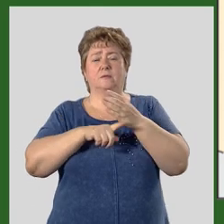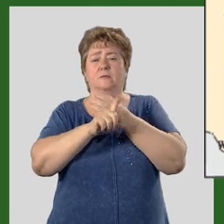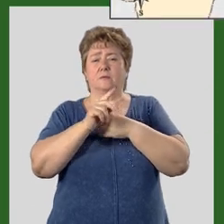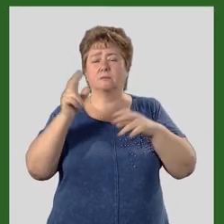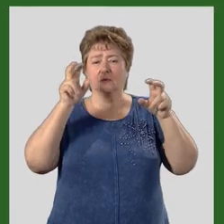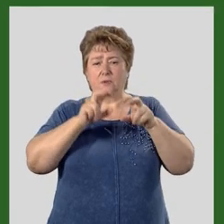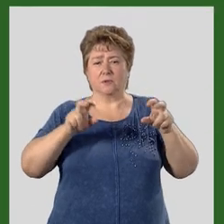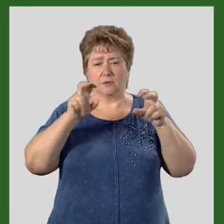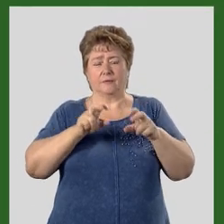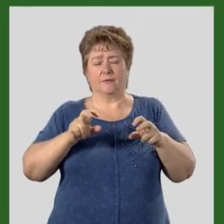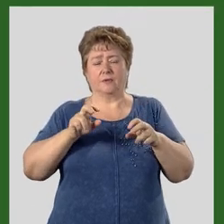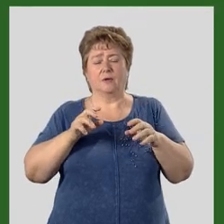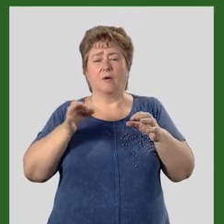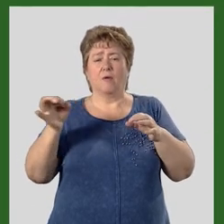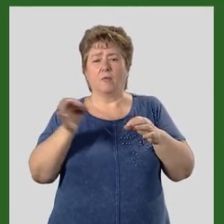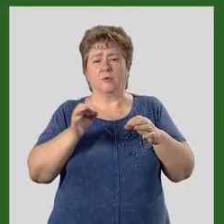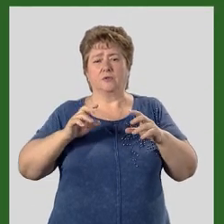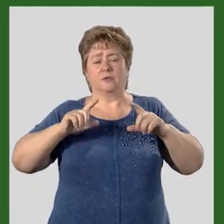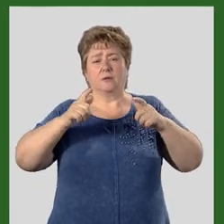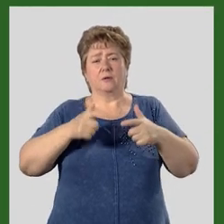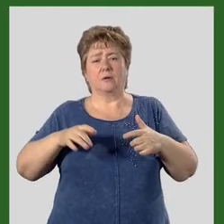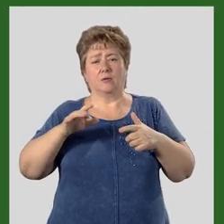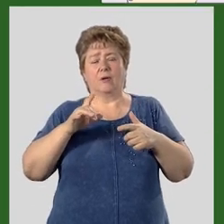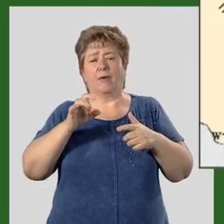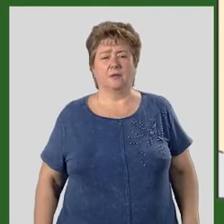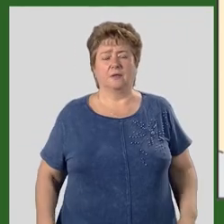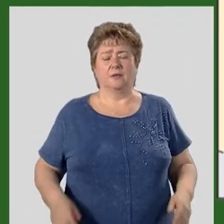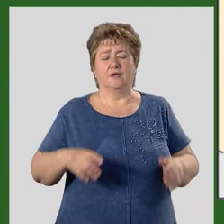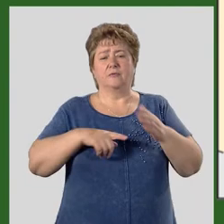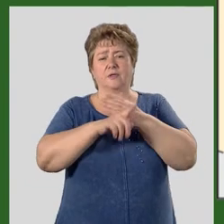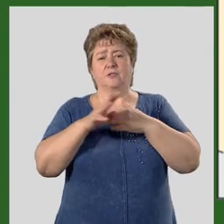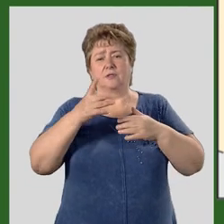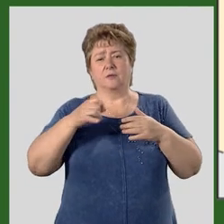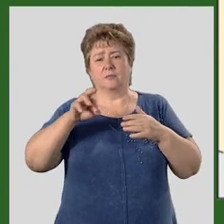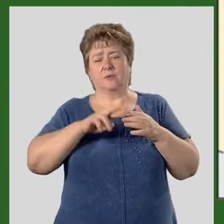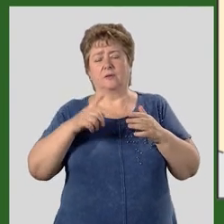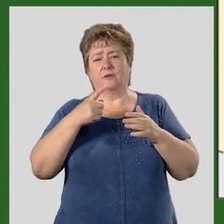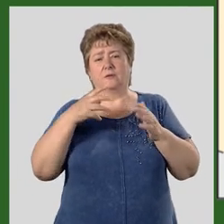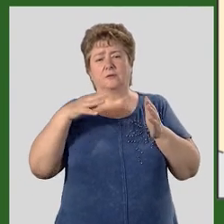научными исследованиями в области геологии и географии. В начале мая